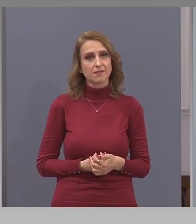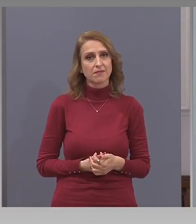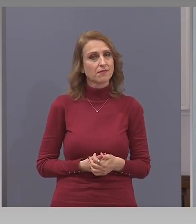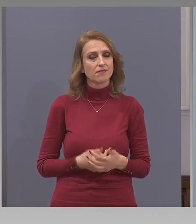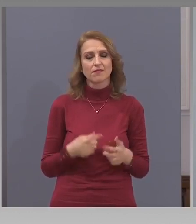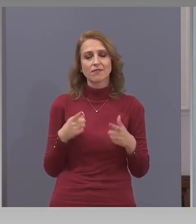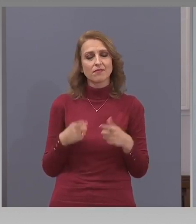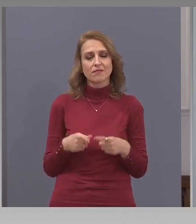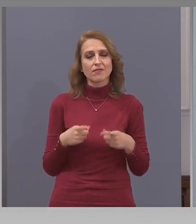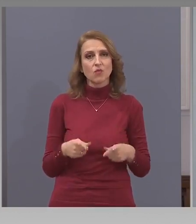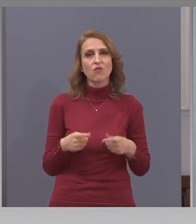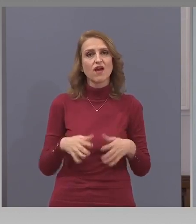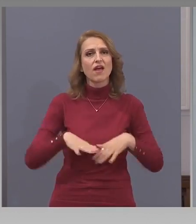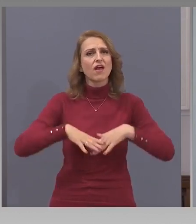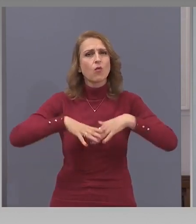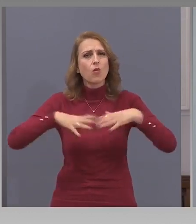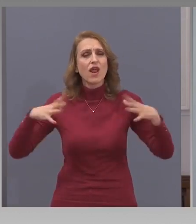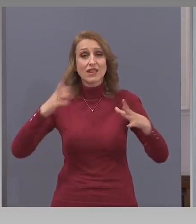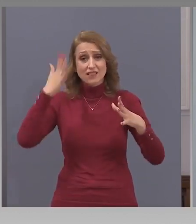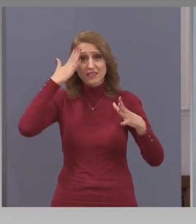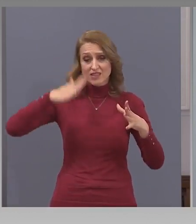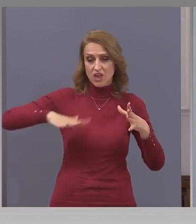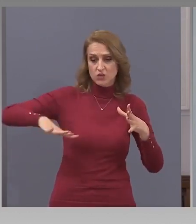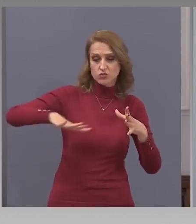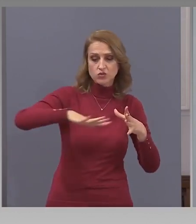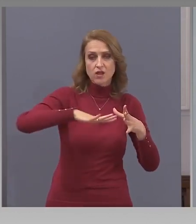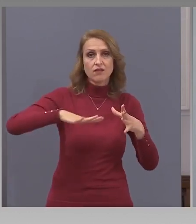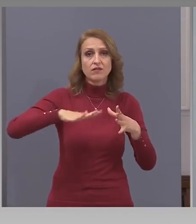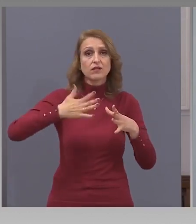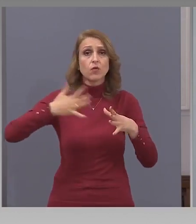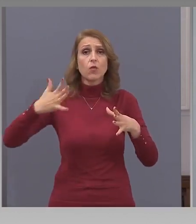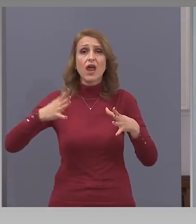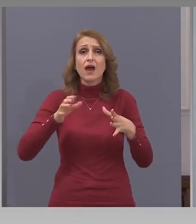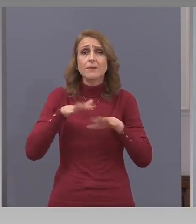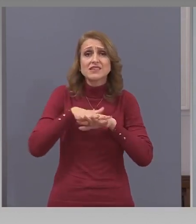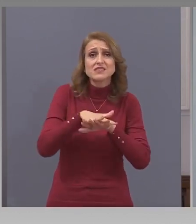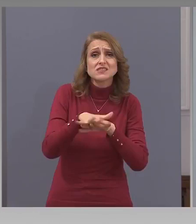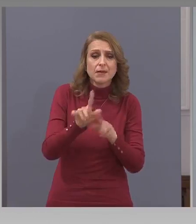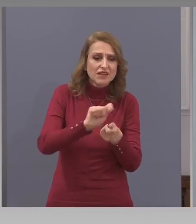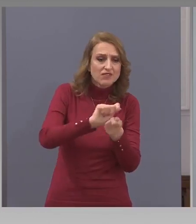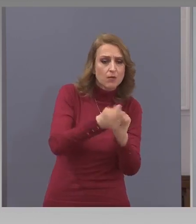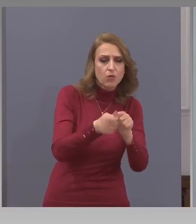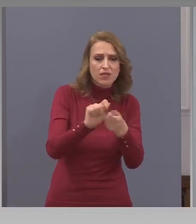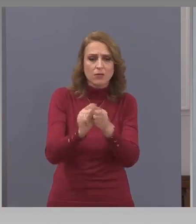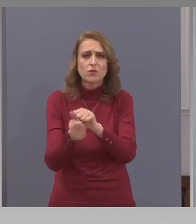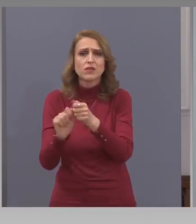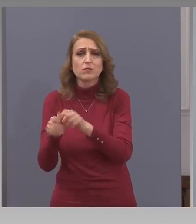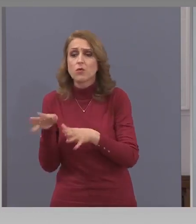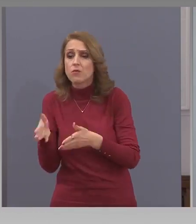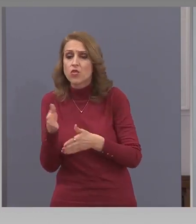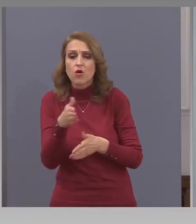Това е огромна система, държавата, да претрансформираш всяка една дейност.